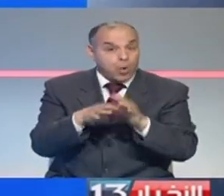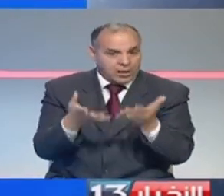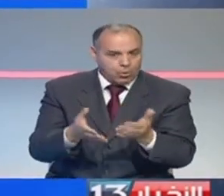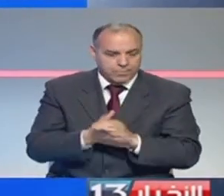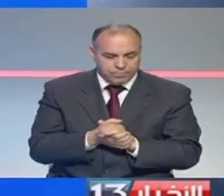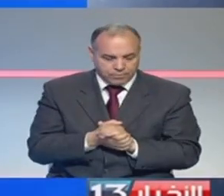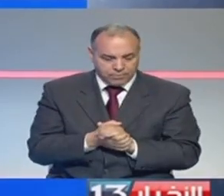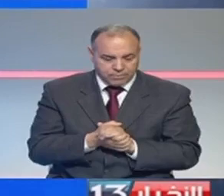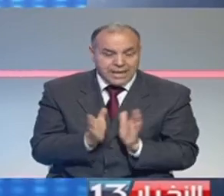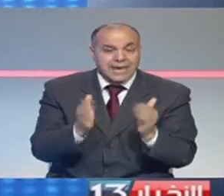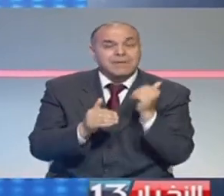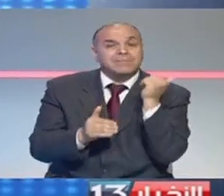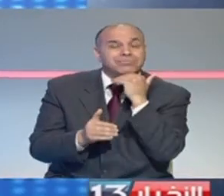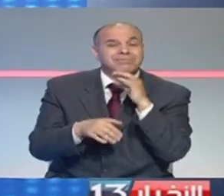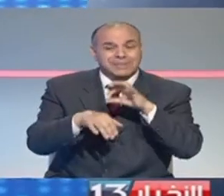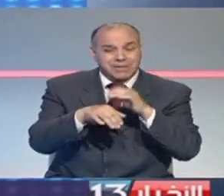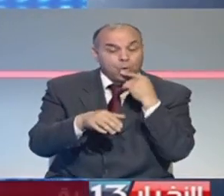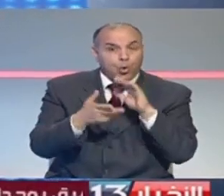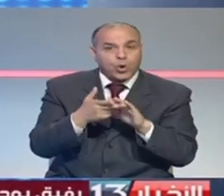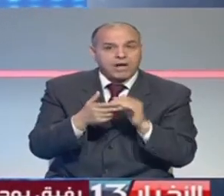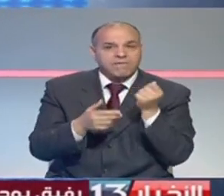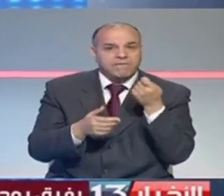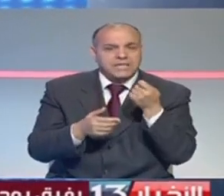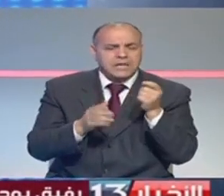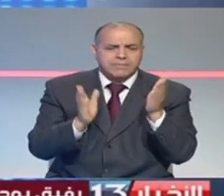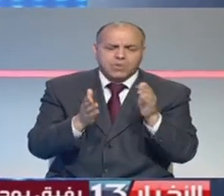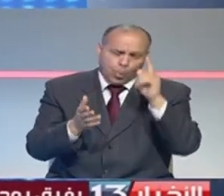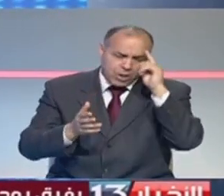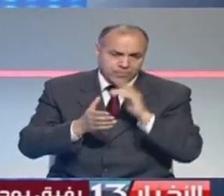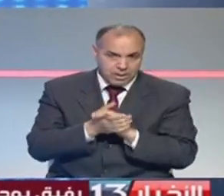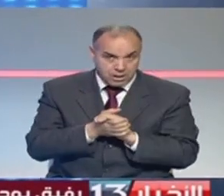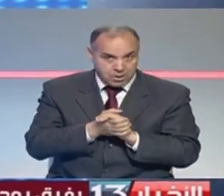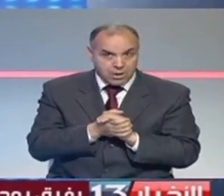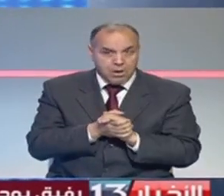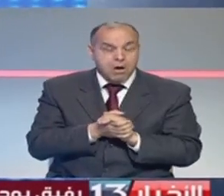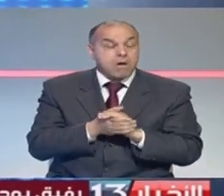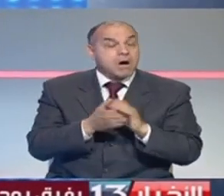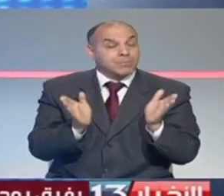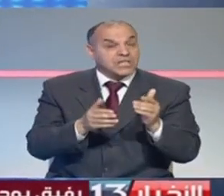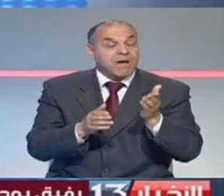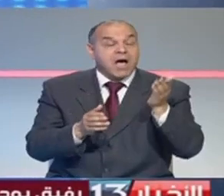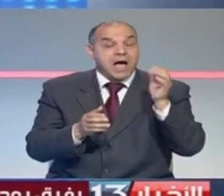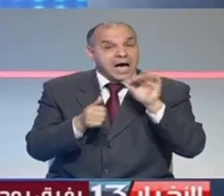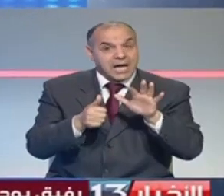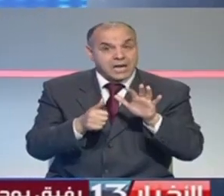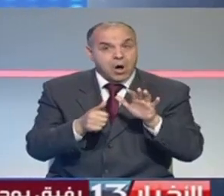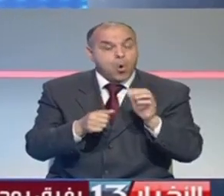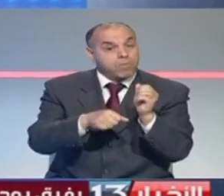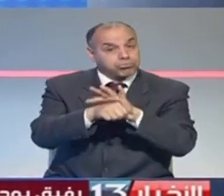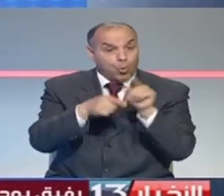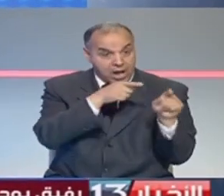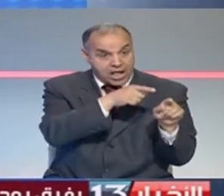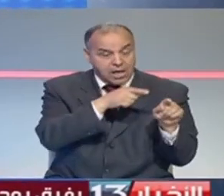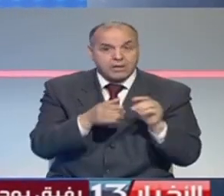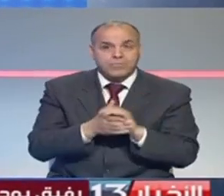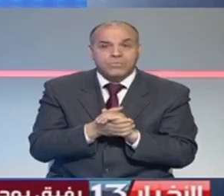حاليا؟ قسم الاستعجالي كما كل الاقسام الاستعجاليه في المستشفيات الكبيره، هو عبد الرحمن مامي ما تعرف ولا ان اوبيتال كوفيد معناها